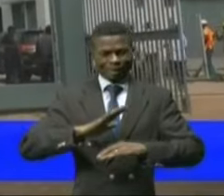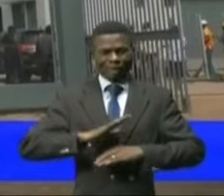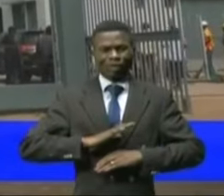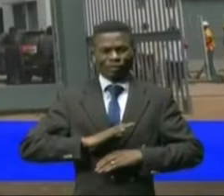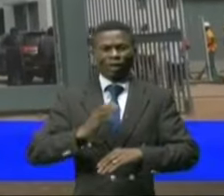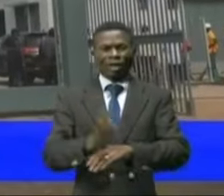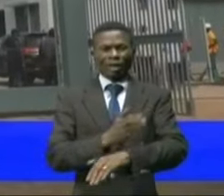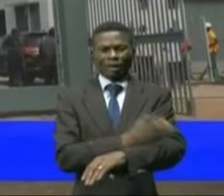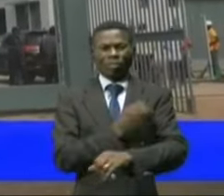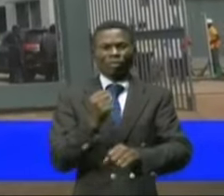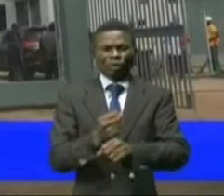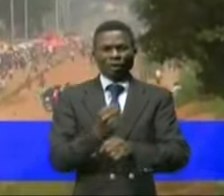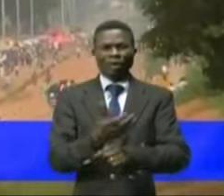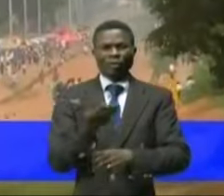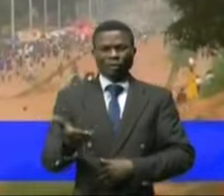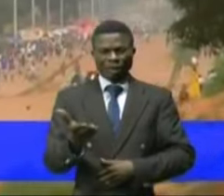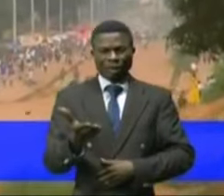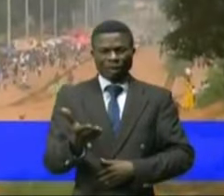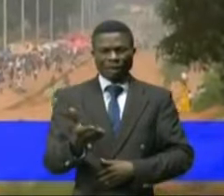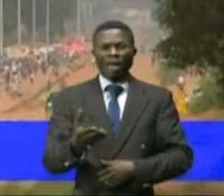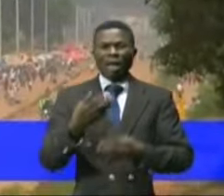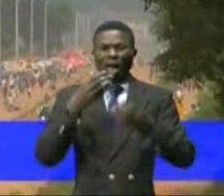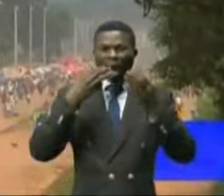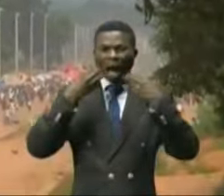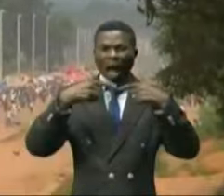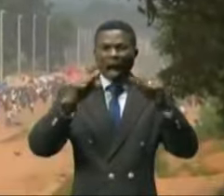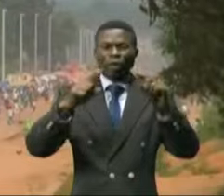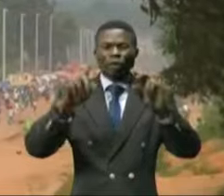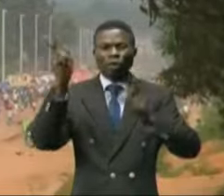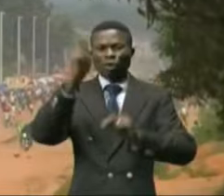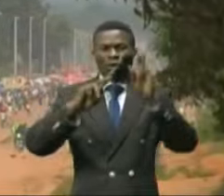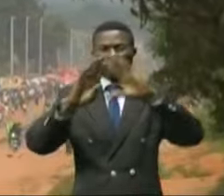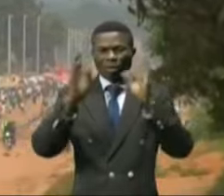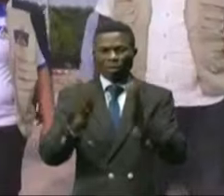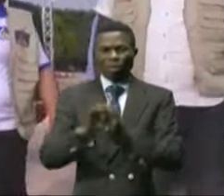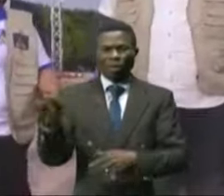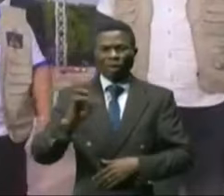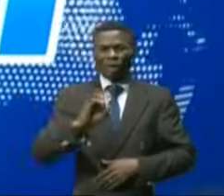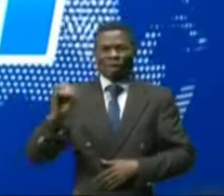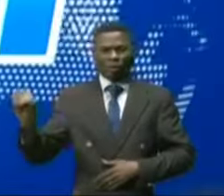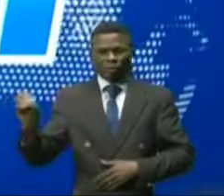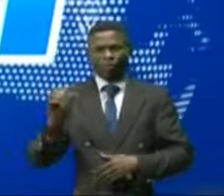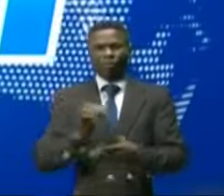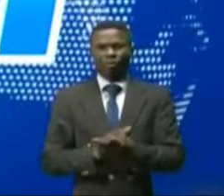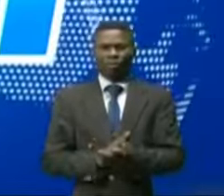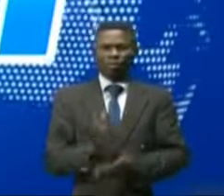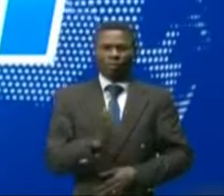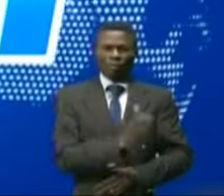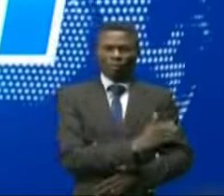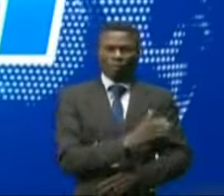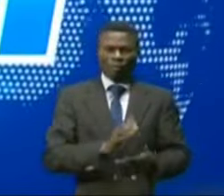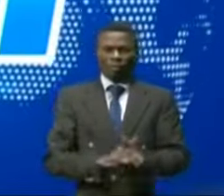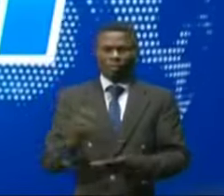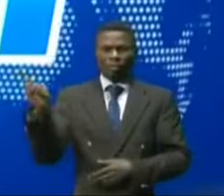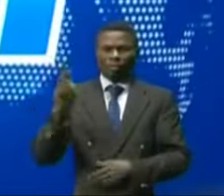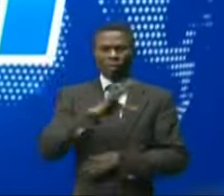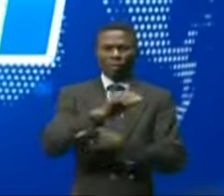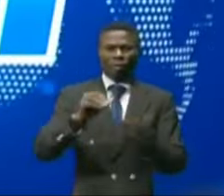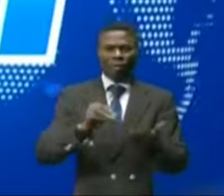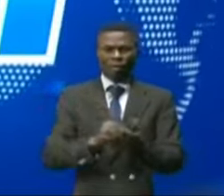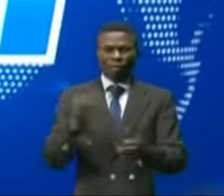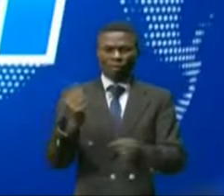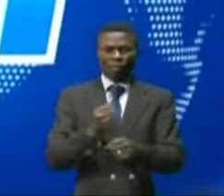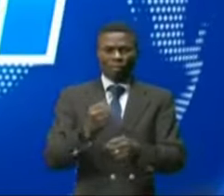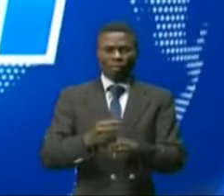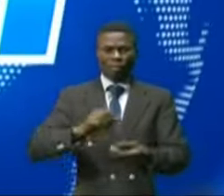l'évolution des travaux a lancé un message à la population du Kasaï oriental. Et au Kasaï central, les travaux